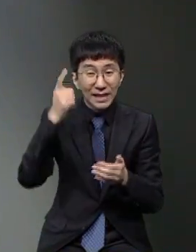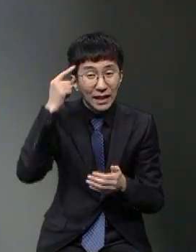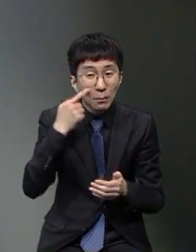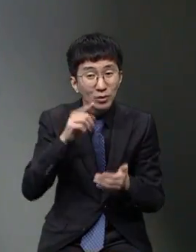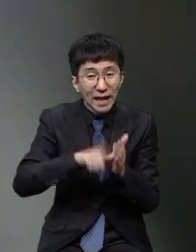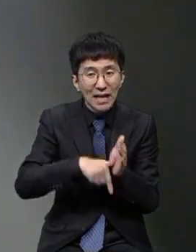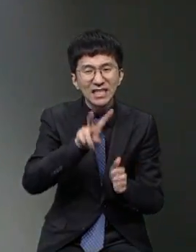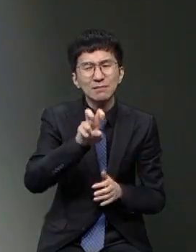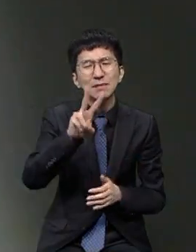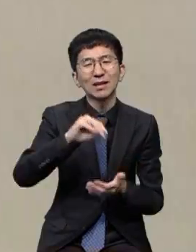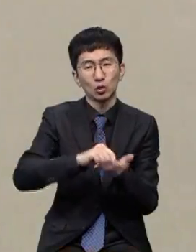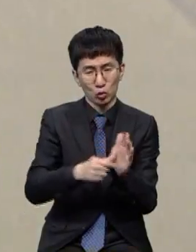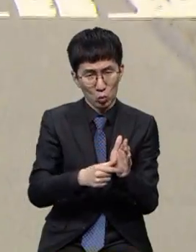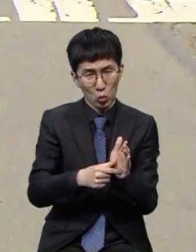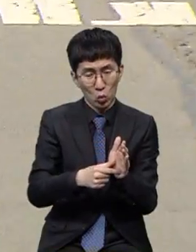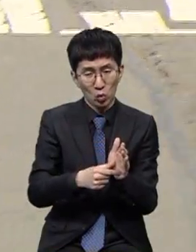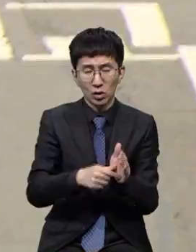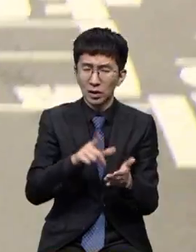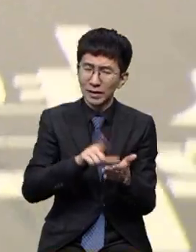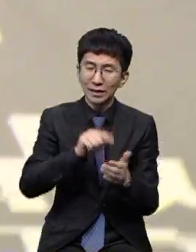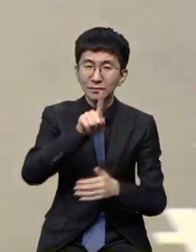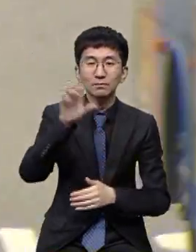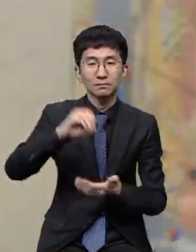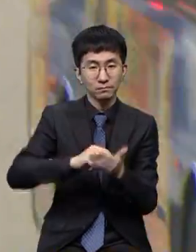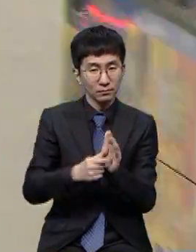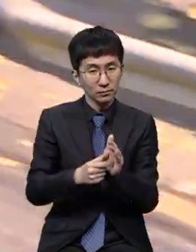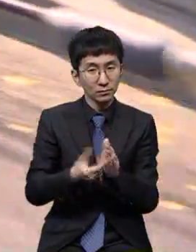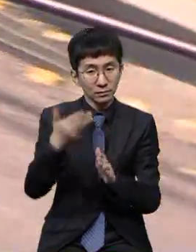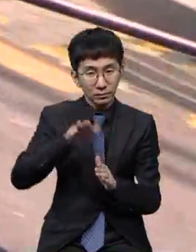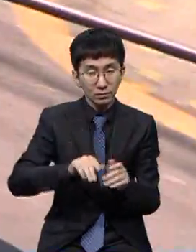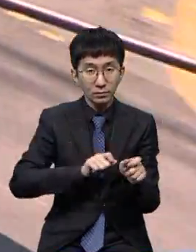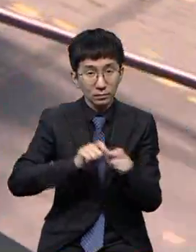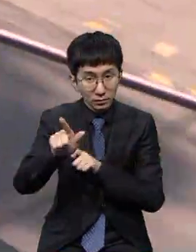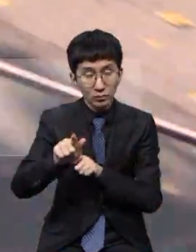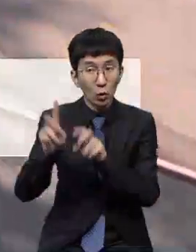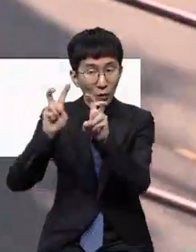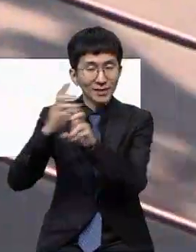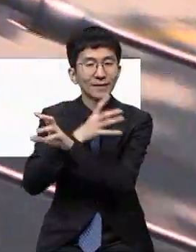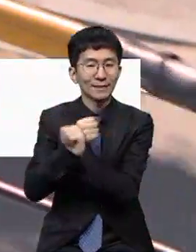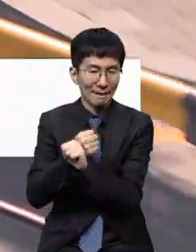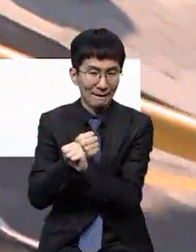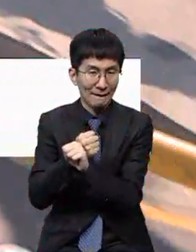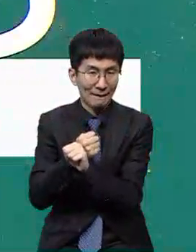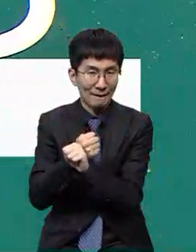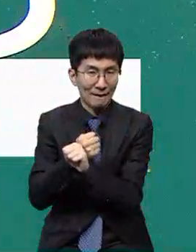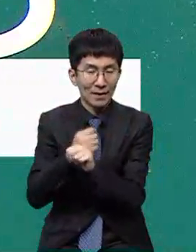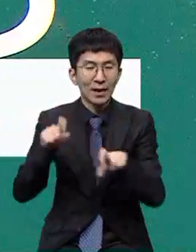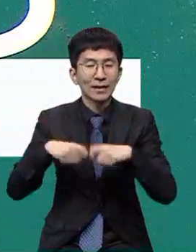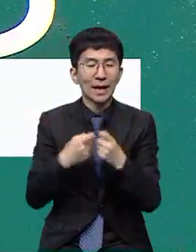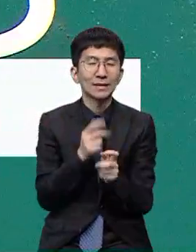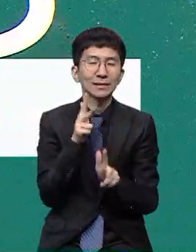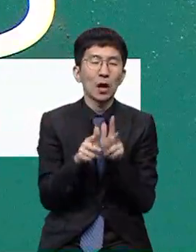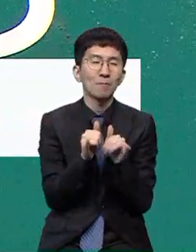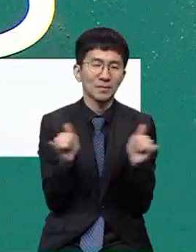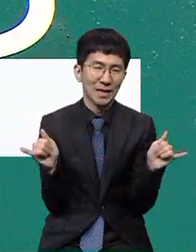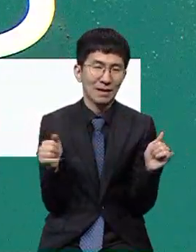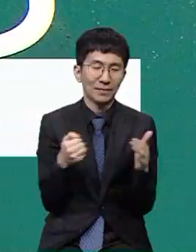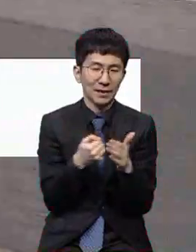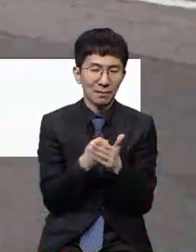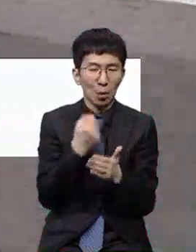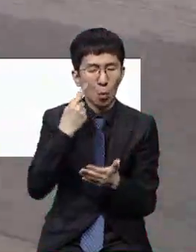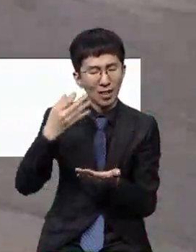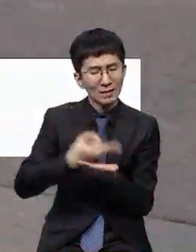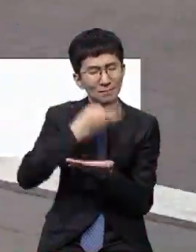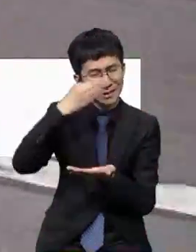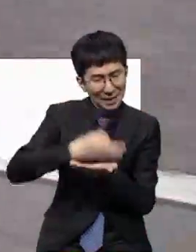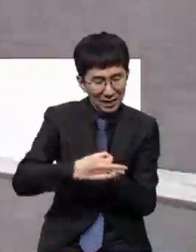취업자의 1%에 이릅니다. 하지만 대부분 업체와 계약 관계인 개인 사업자 신분이어서 저임금